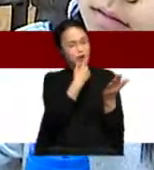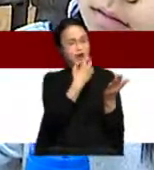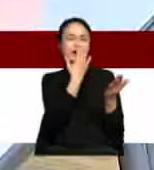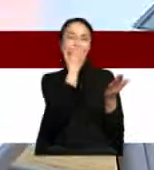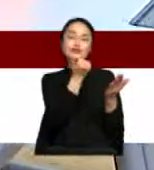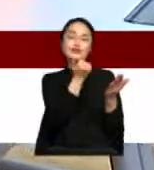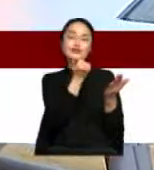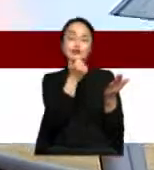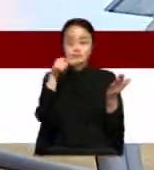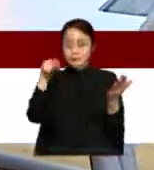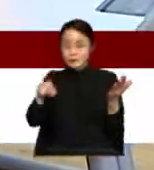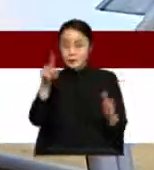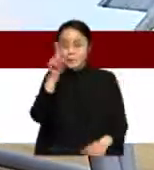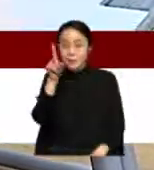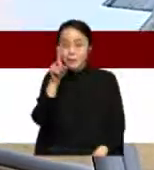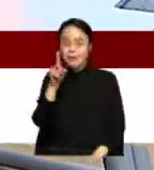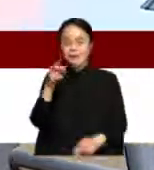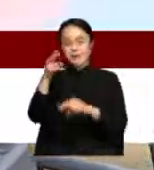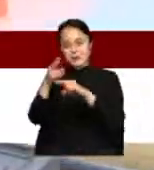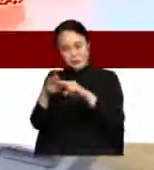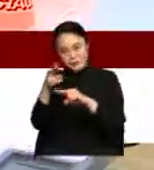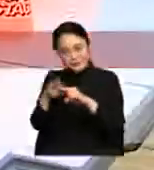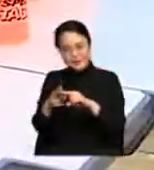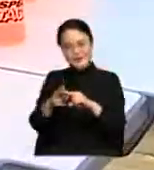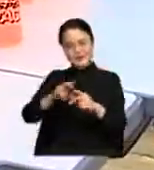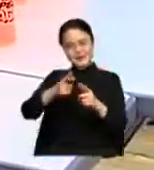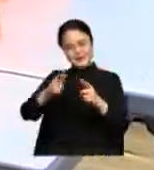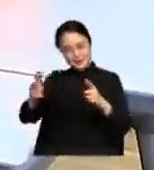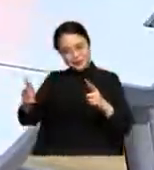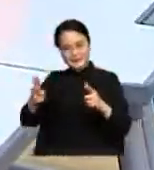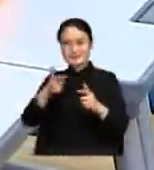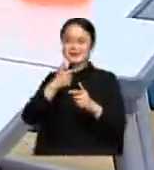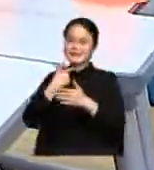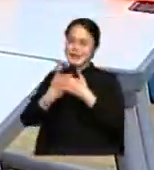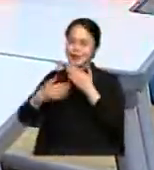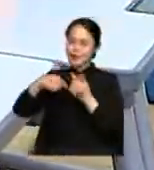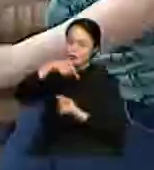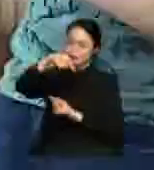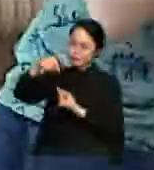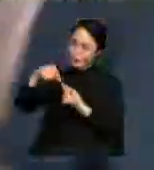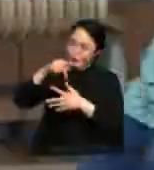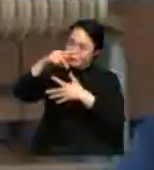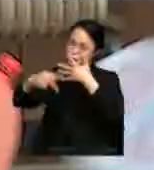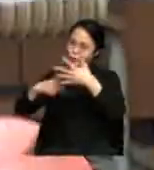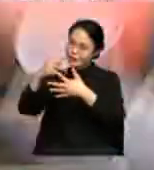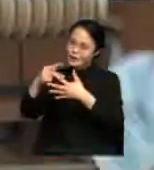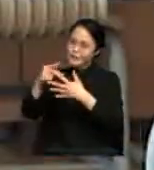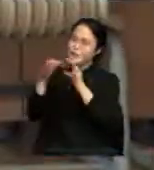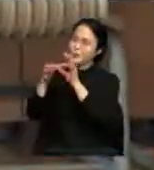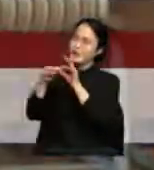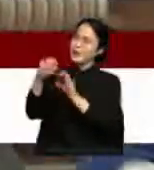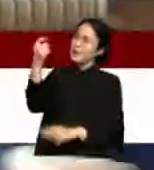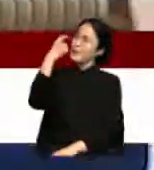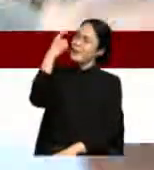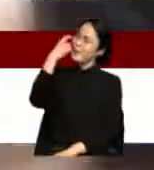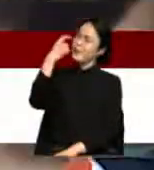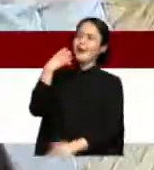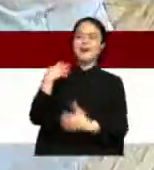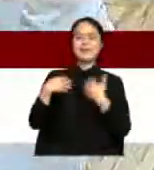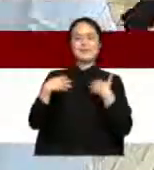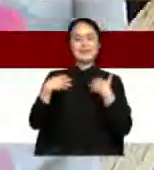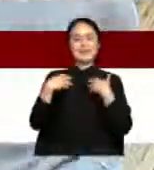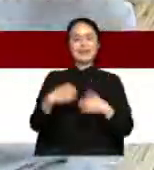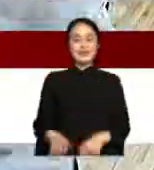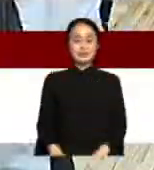쌓기 뭐 그런 거 하면서 영어 배우니까 재밌는 것 같아요. 친구들이랑 어울려서 놀 수